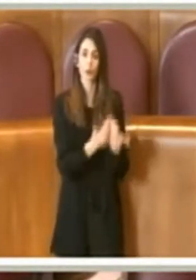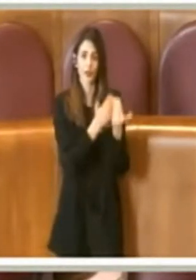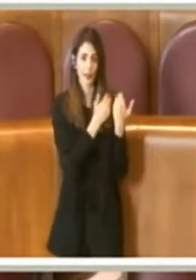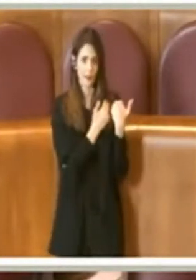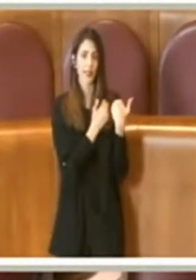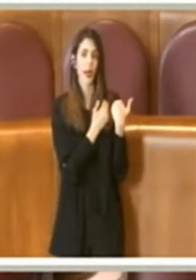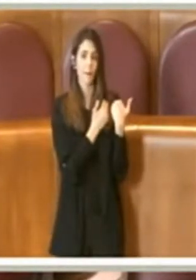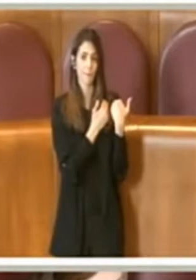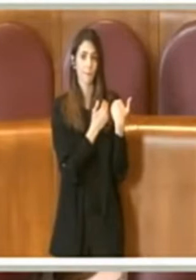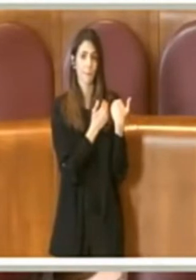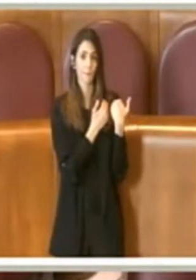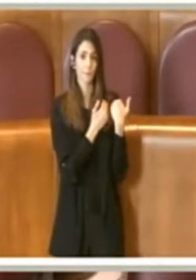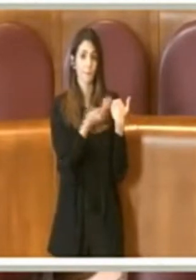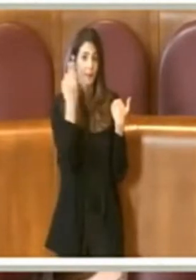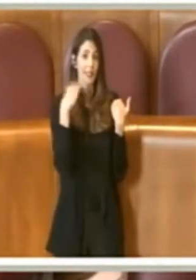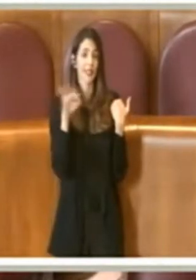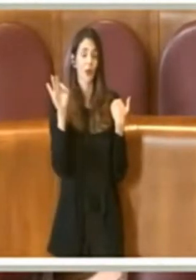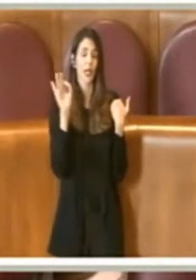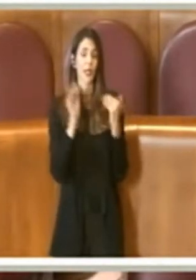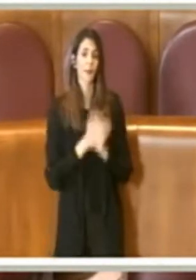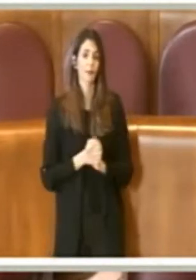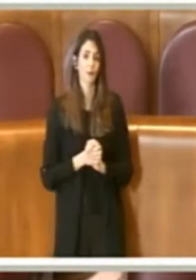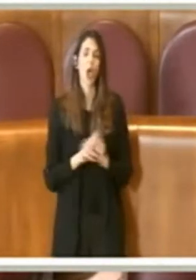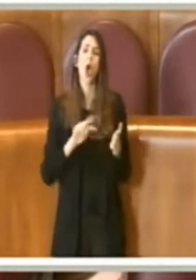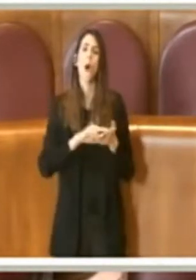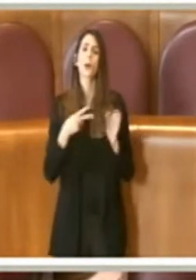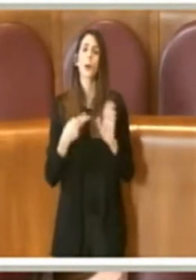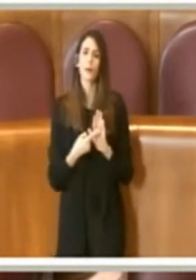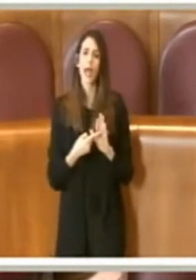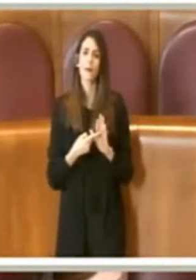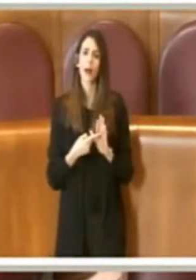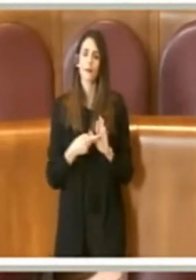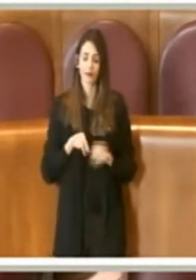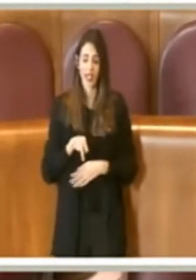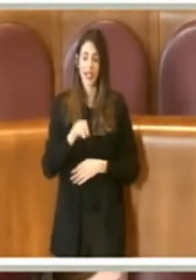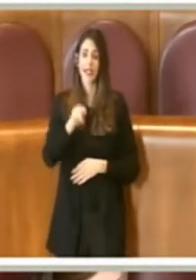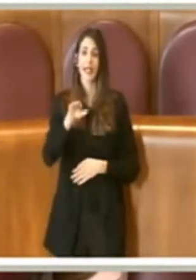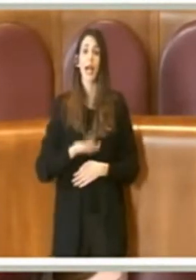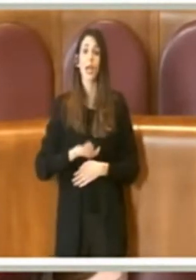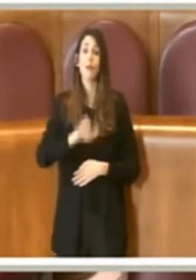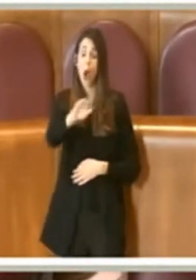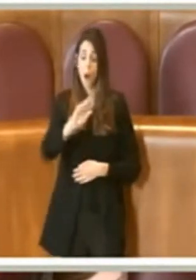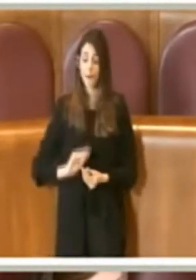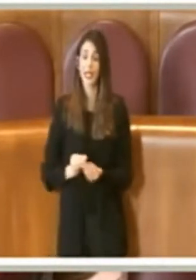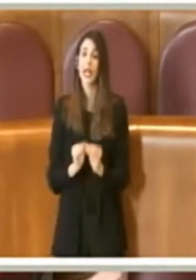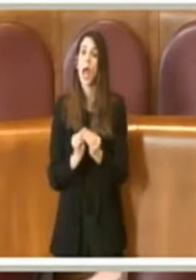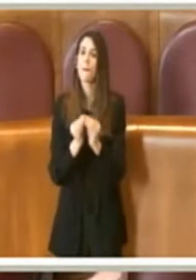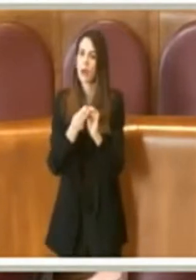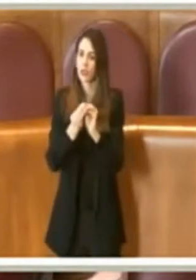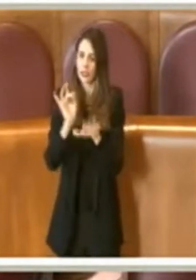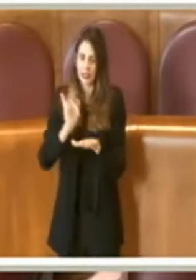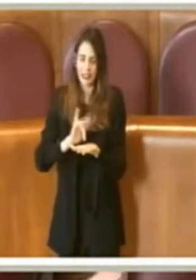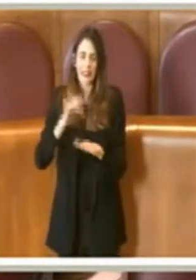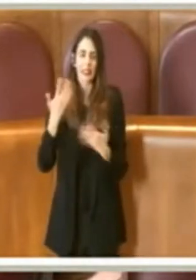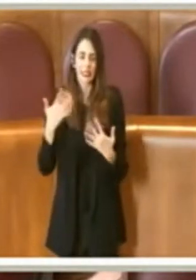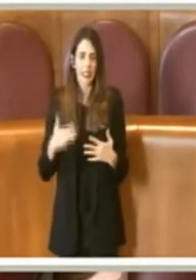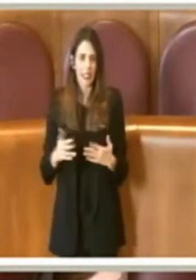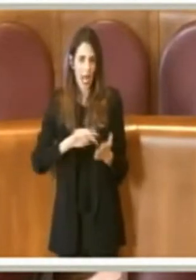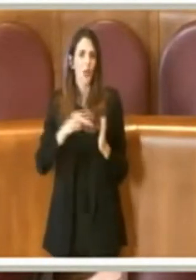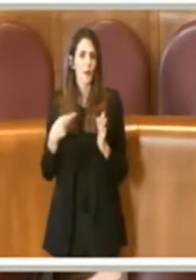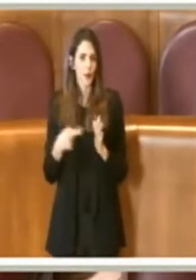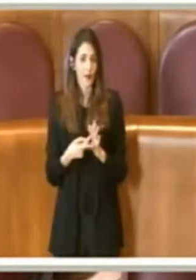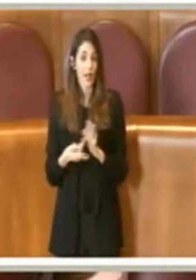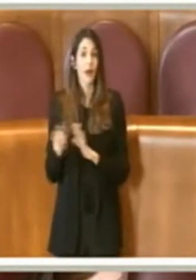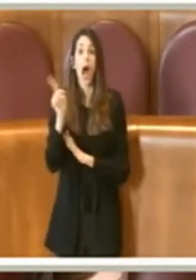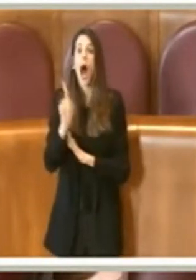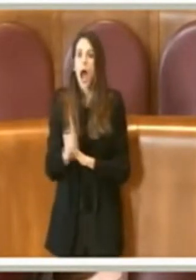caso specifico. Il problema delle manutenzioni delle scale mobili è molto delicato e sicuramente avendo la Procura indagato e sta